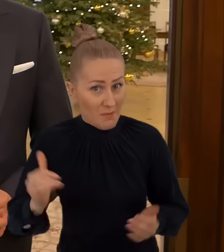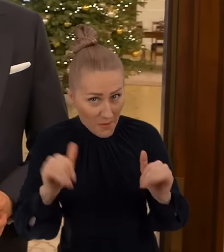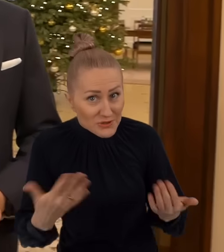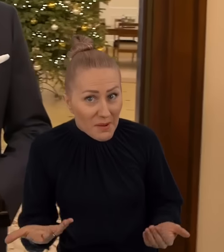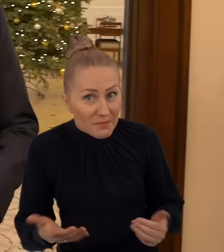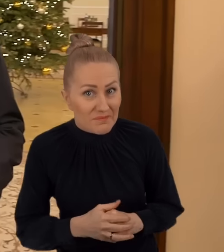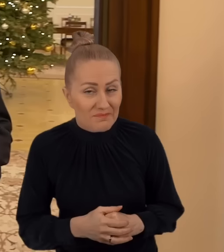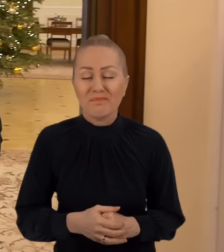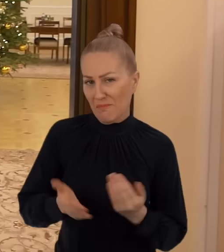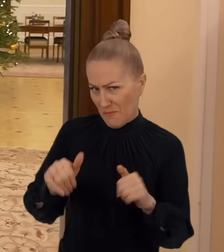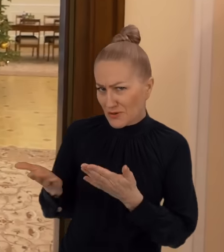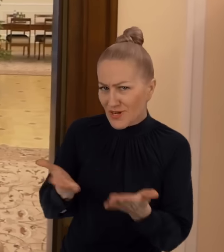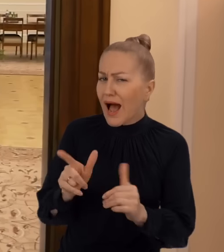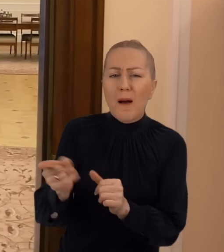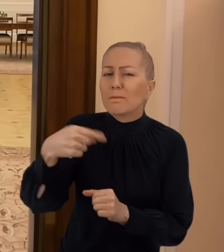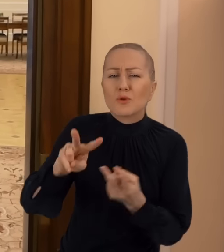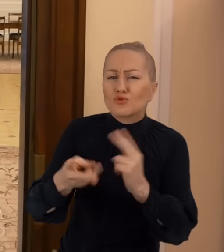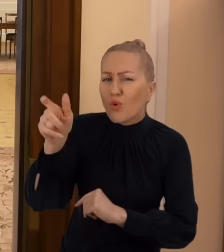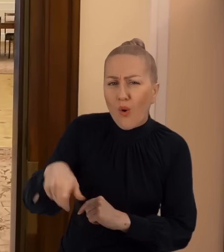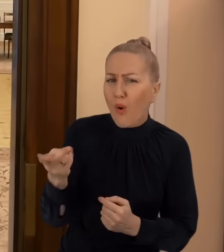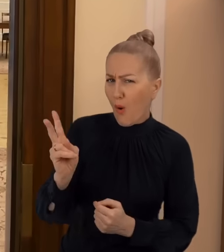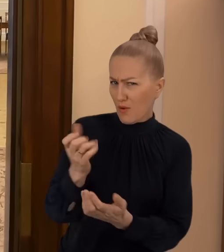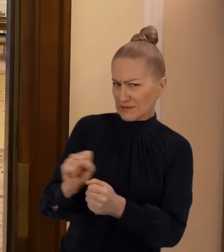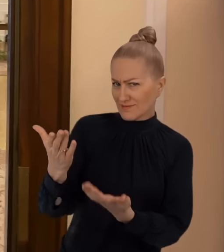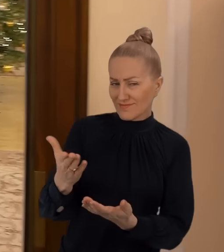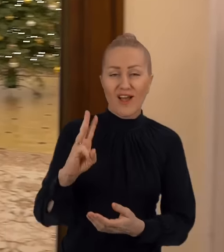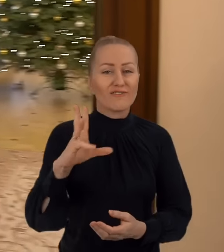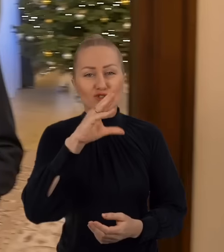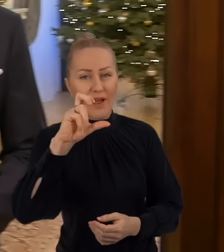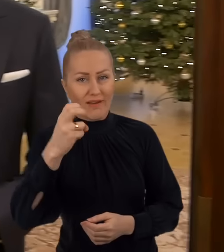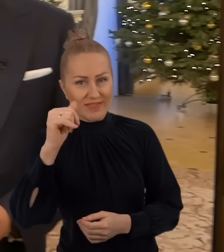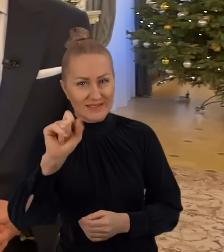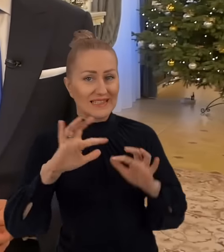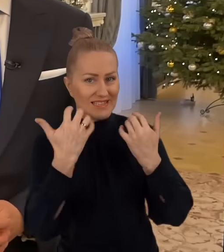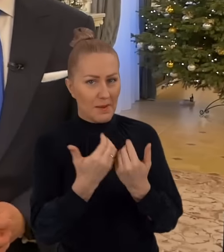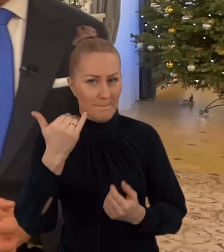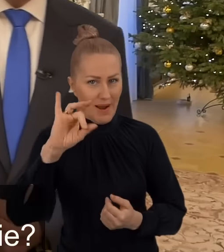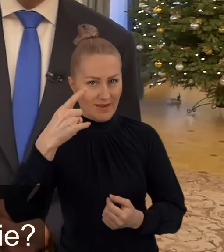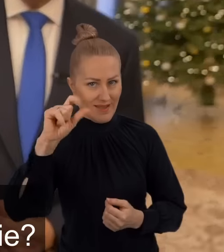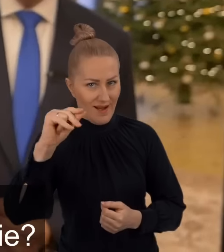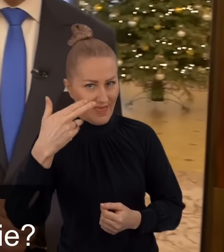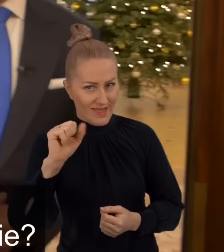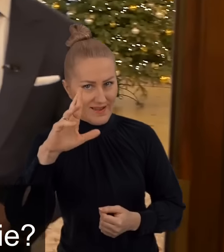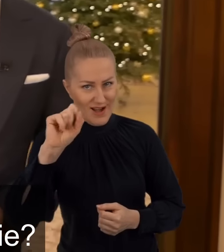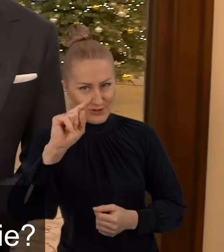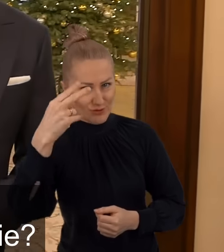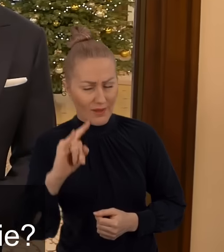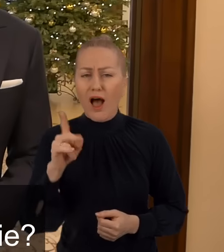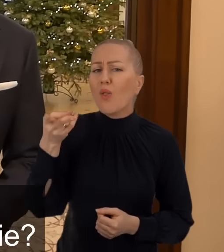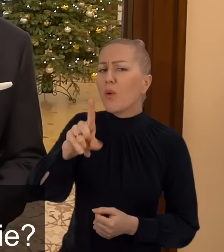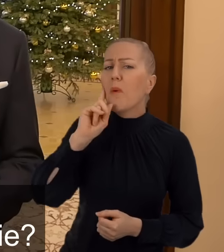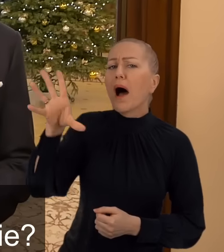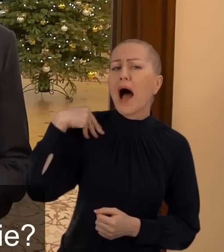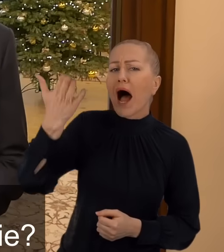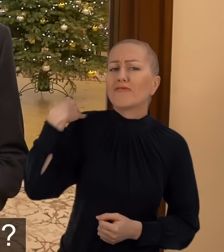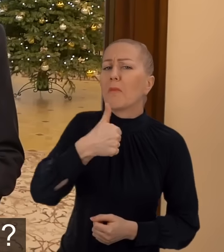możemy? Możecie państwo. A skąd przyszliście? Kim jesteście? Wszechnica sejmowa, Magdalena Raźny. A gdzie ten drugi człowiek, który chodził ze mną